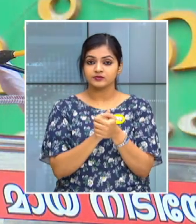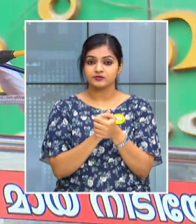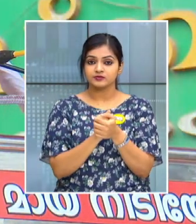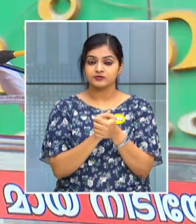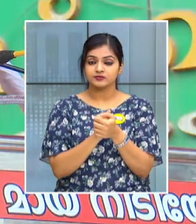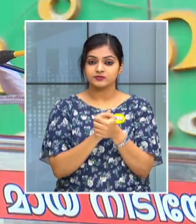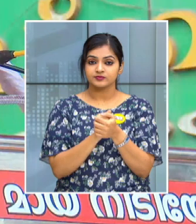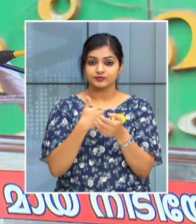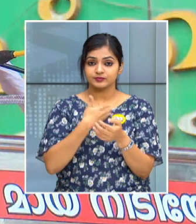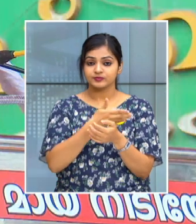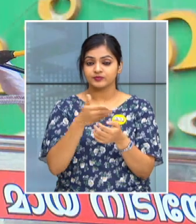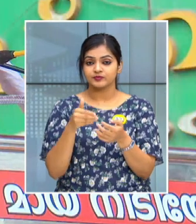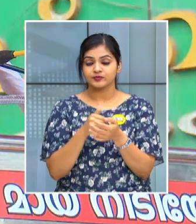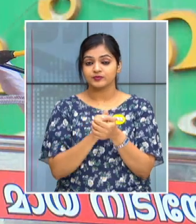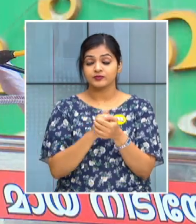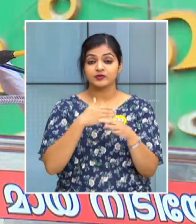നമ്മുടെ